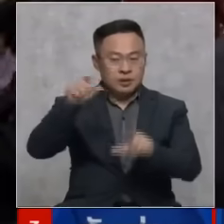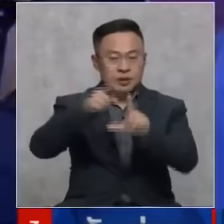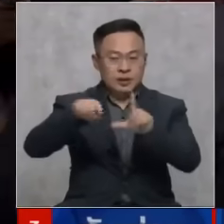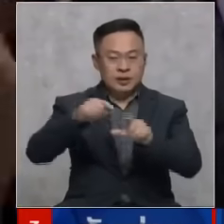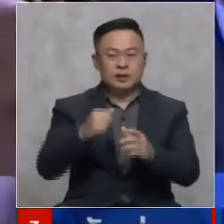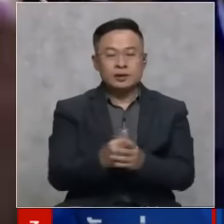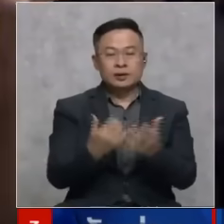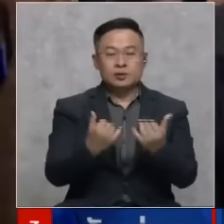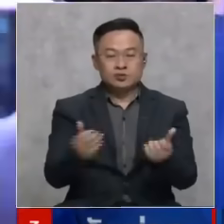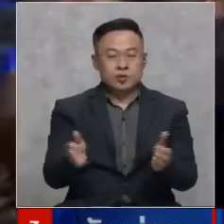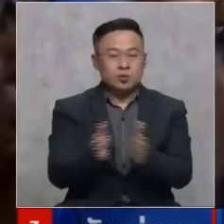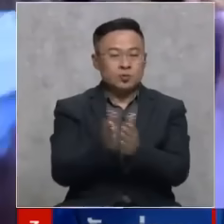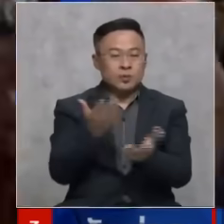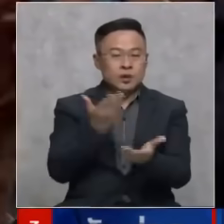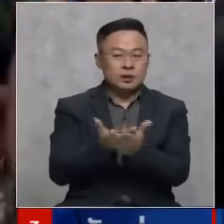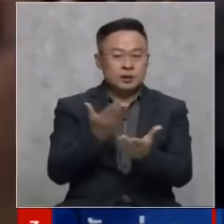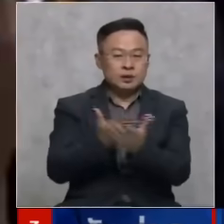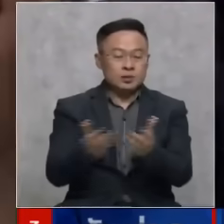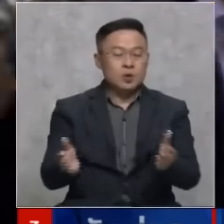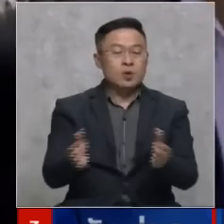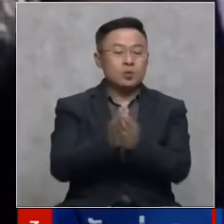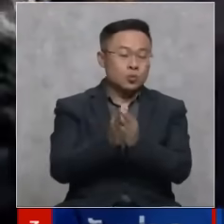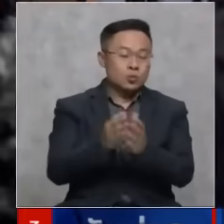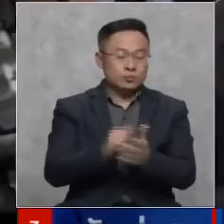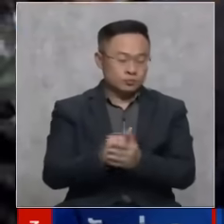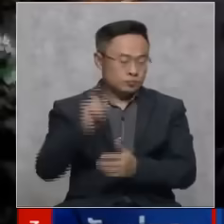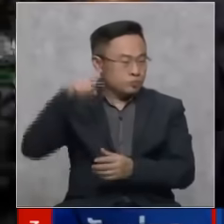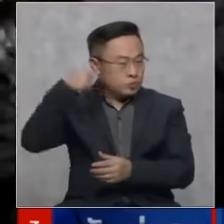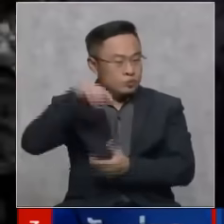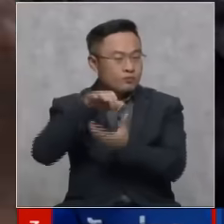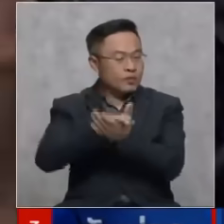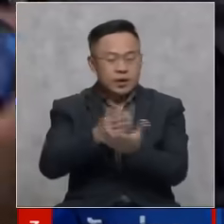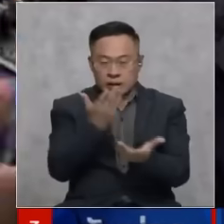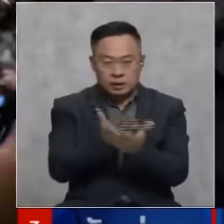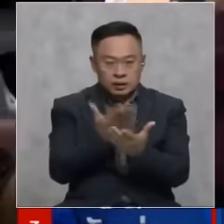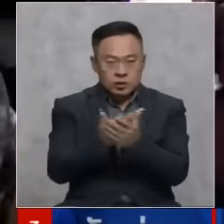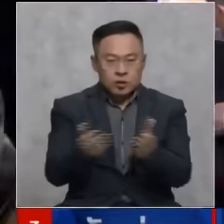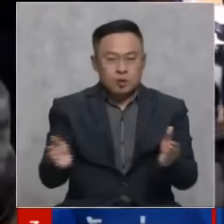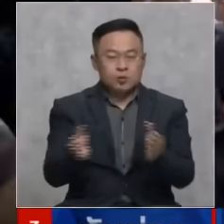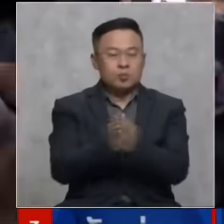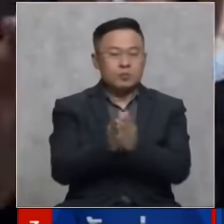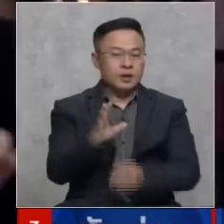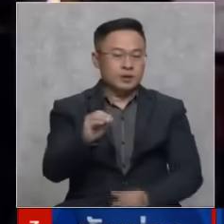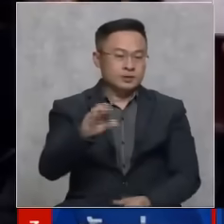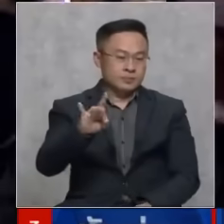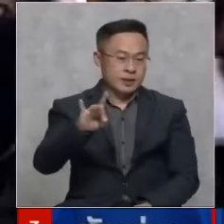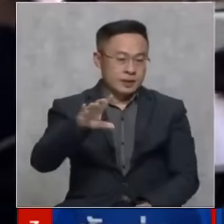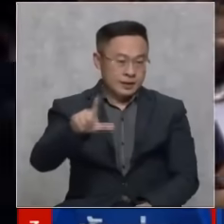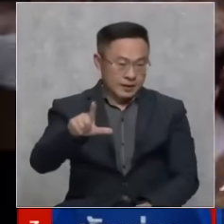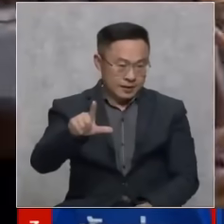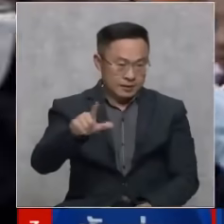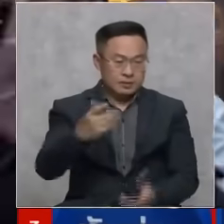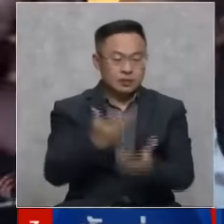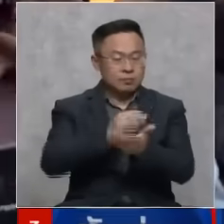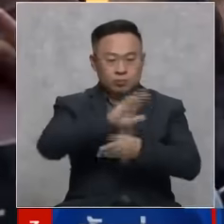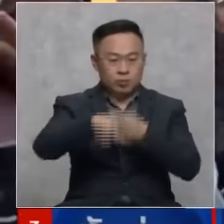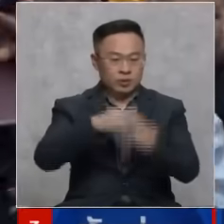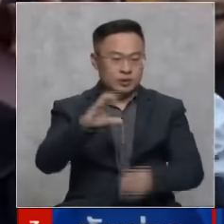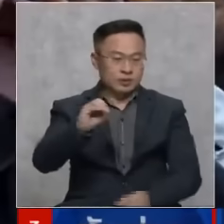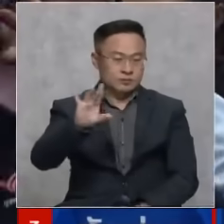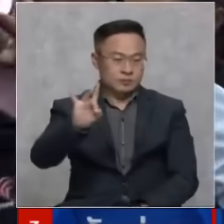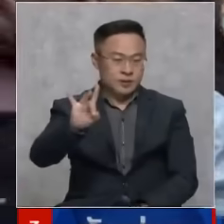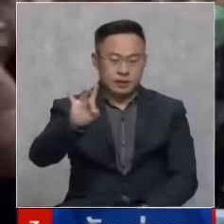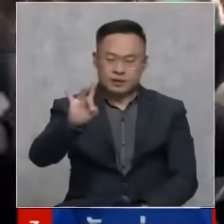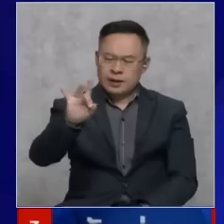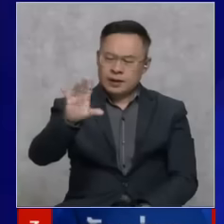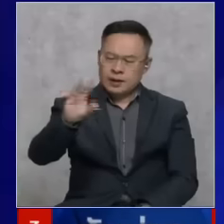ทรัพย์สินและหนี้สินพร้อมกับคู่สมรสแล้วก็บุตรที่ยังไม่บรรลุนิติภาวะ1คนนะคะคุณวิโรจน์เนี่ยมีทรัพย์สินรวมประมาณ58ล้าน